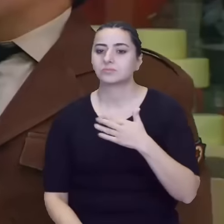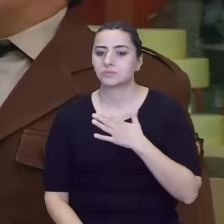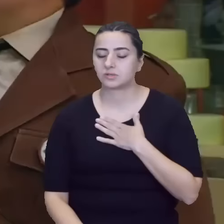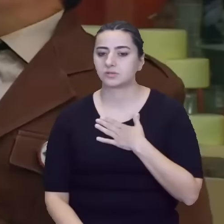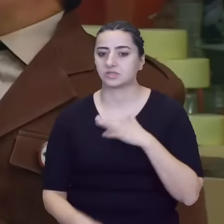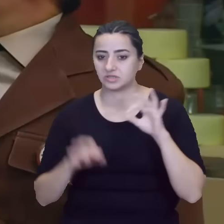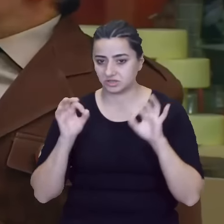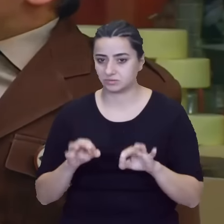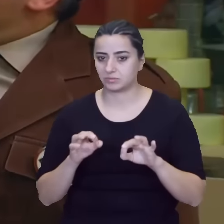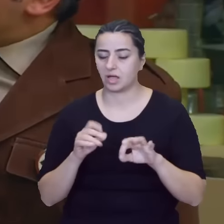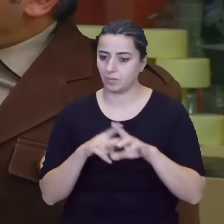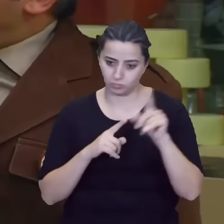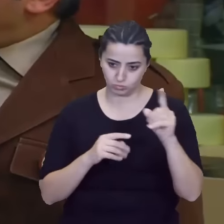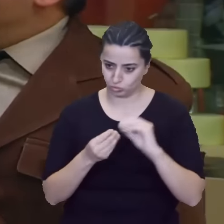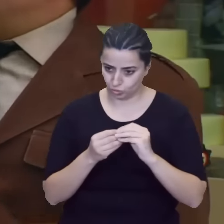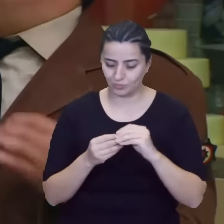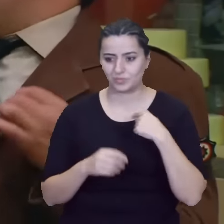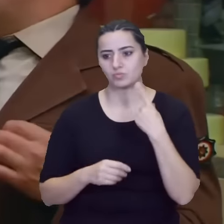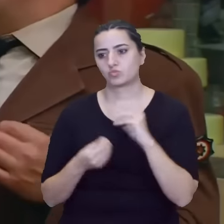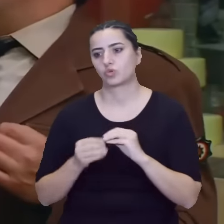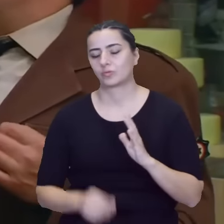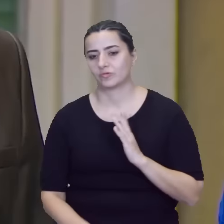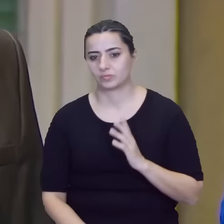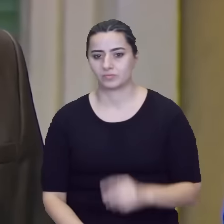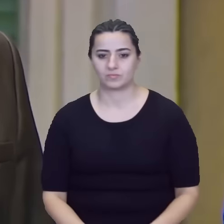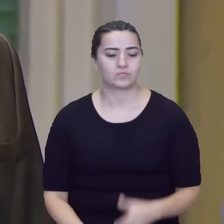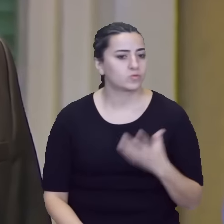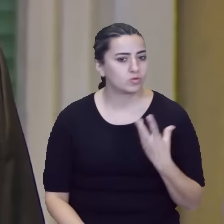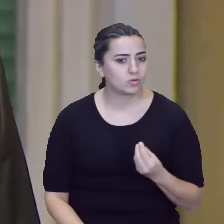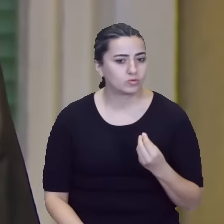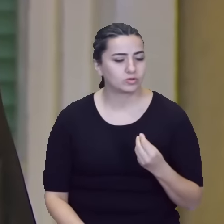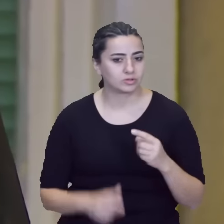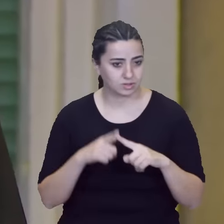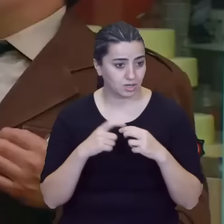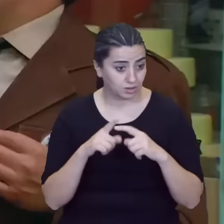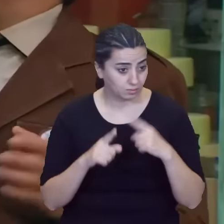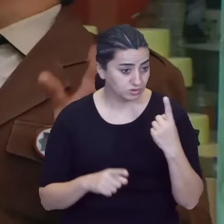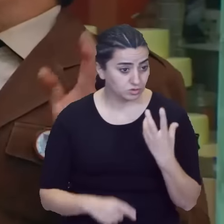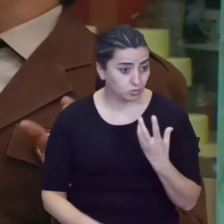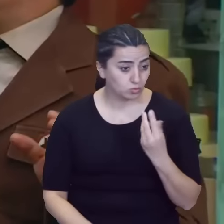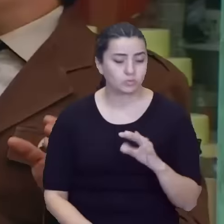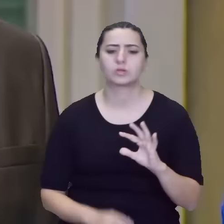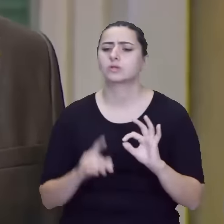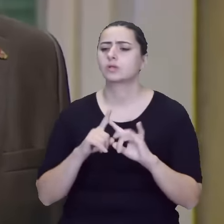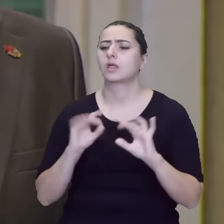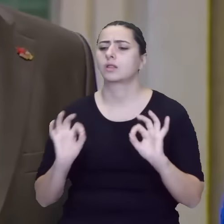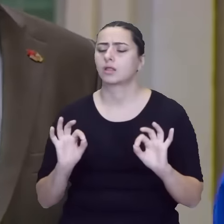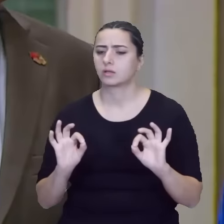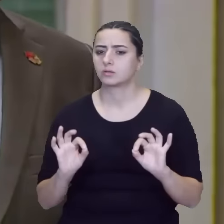başkanım. Şimdi Alper Bey'in maruzatı vardı, benim de bir tane maruzatım var. Ne oldu? TRT 1 de mi çekmiyor? Yok, TRT her zaman